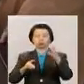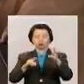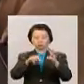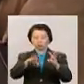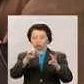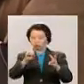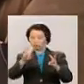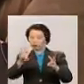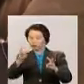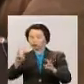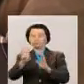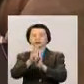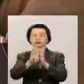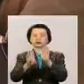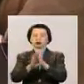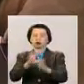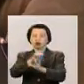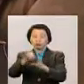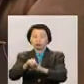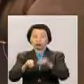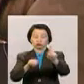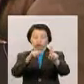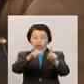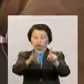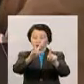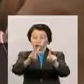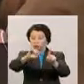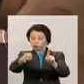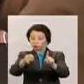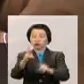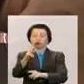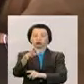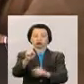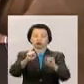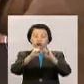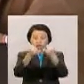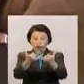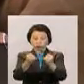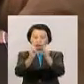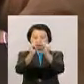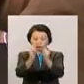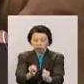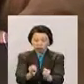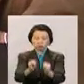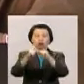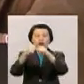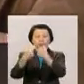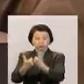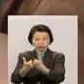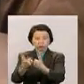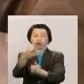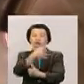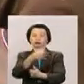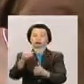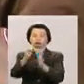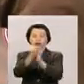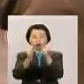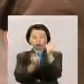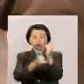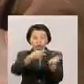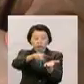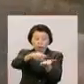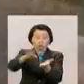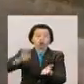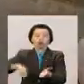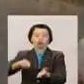16.046 bilion ringgit melibatkan lebih 1.6 juta kes syarikat, individu, persatuan dan yayasan.